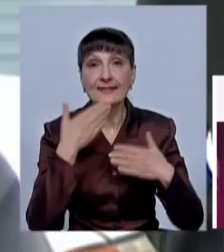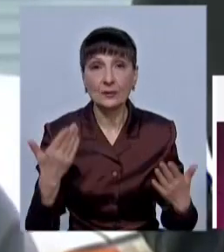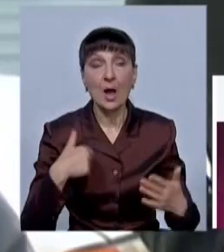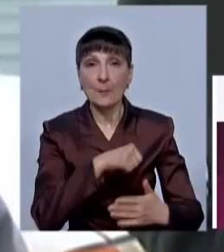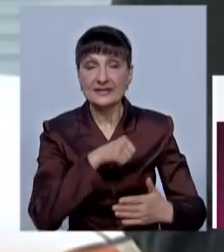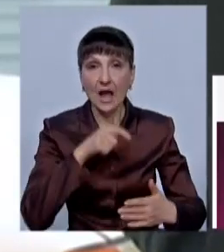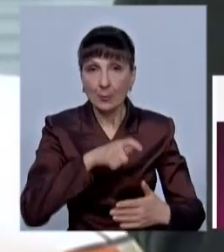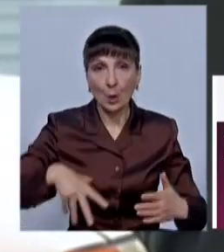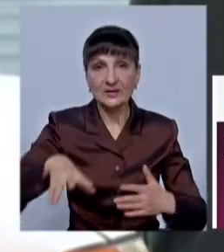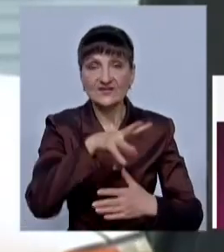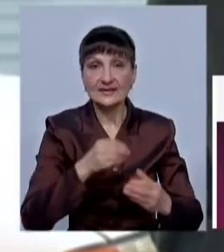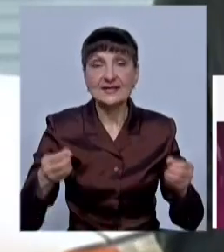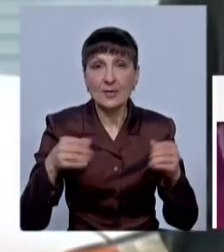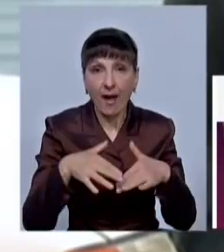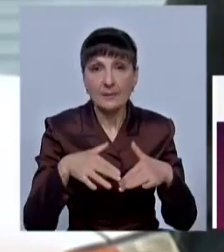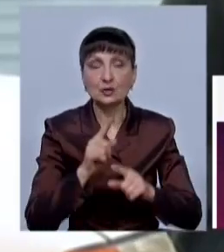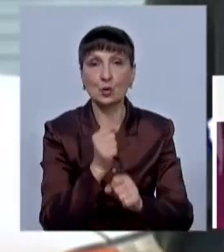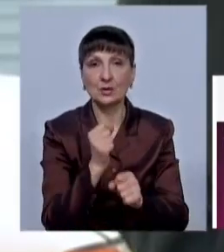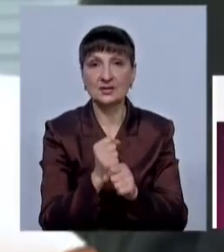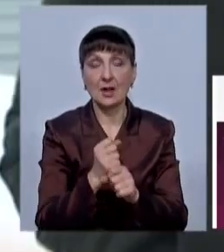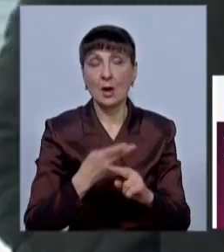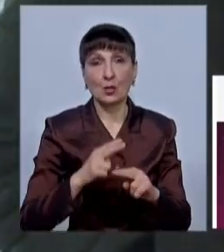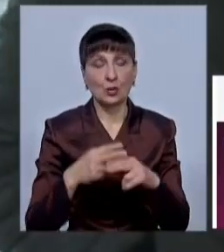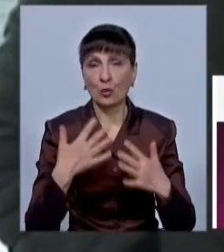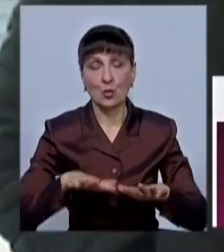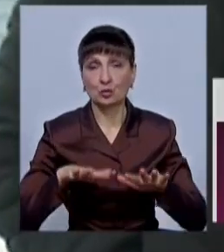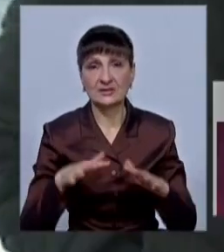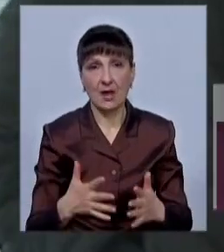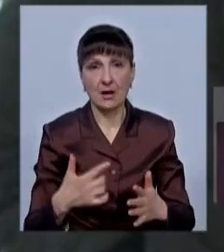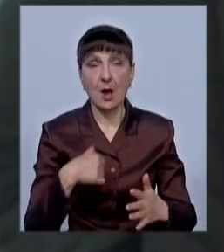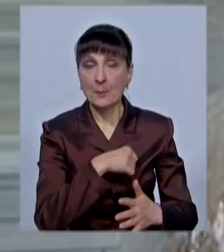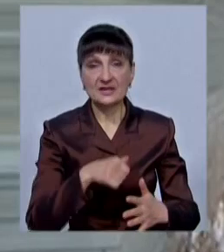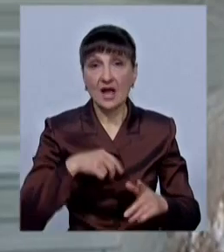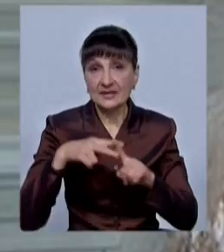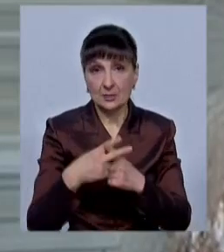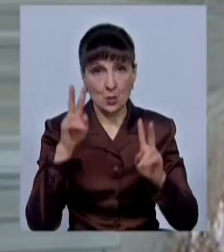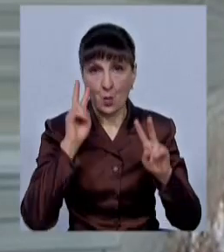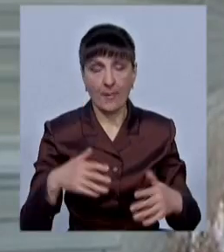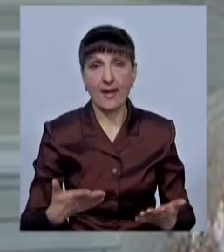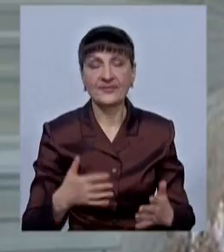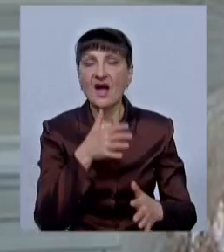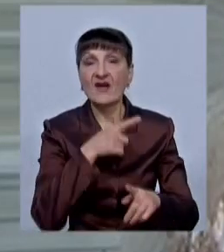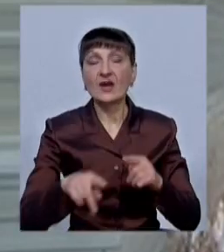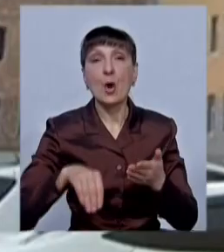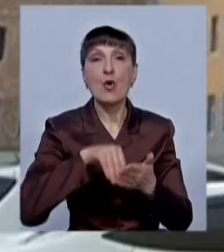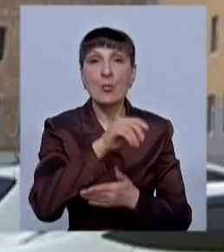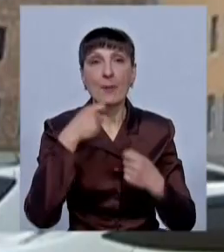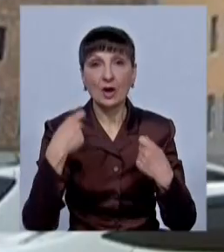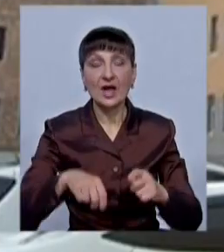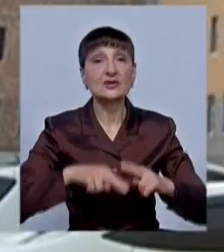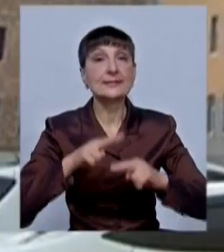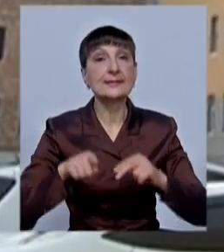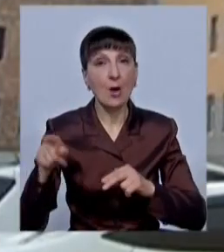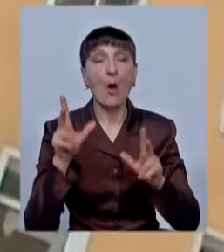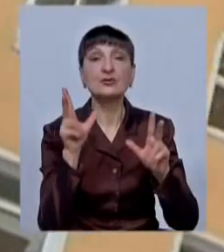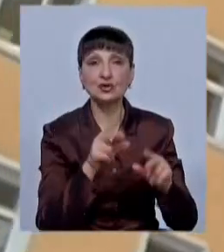делаем. Но это, знаете, это на пределе. Мы сами не сантехники, ничего. Во время купли-продажи застройщик якобы